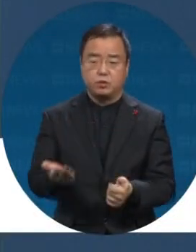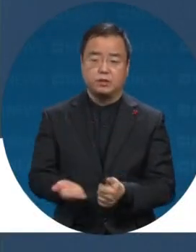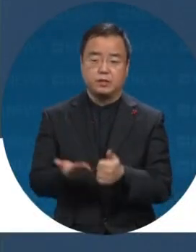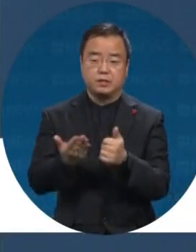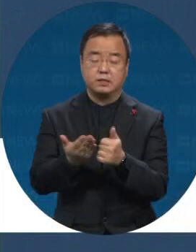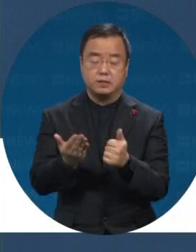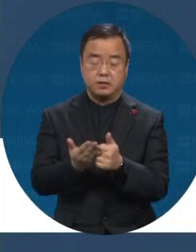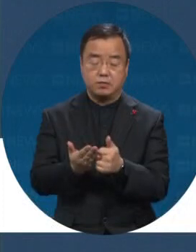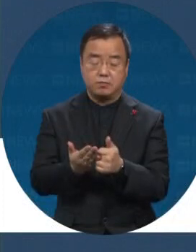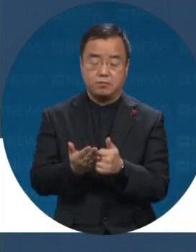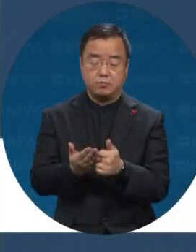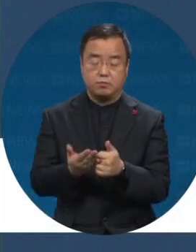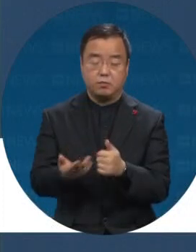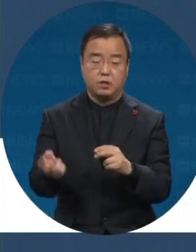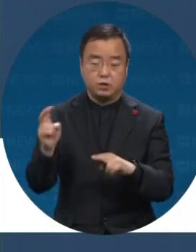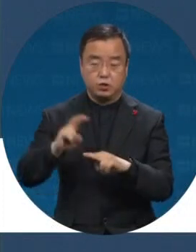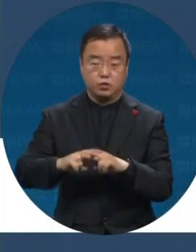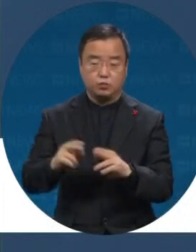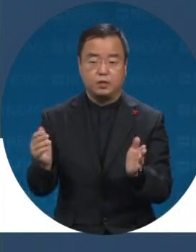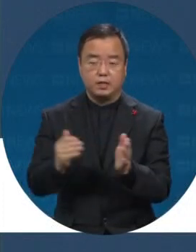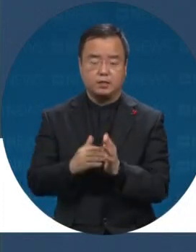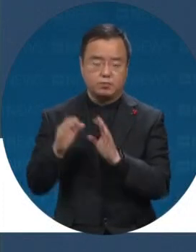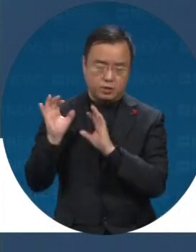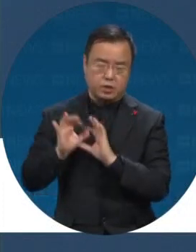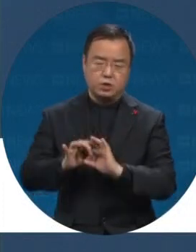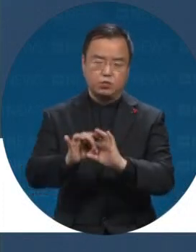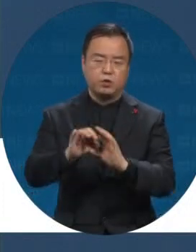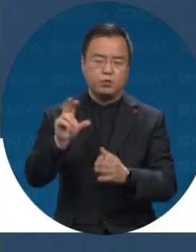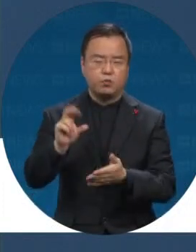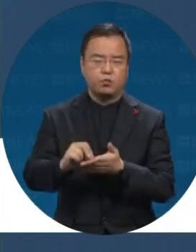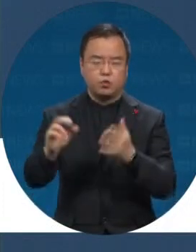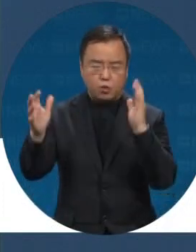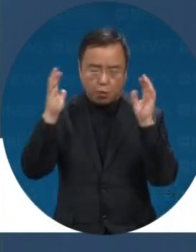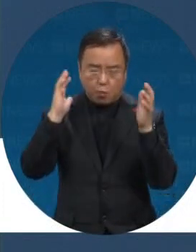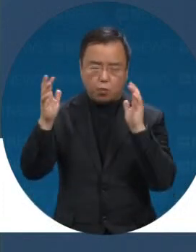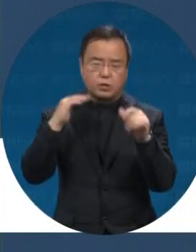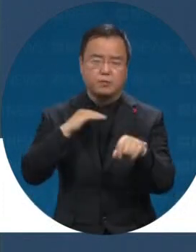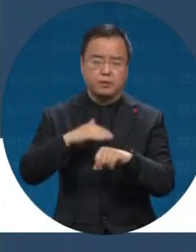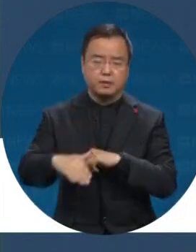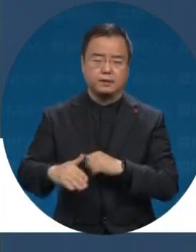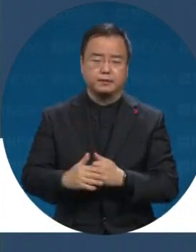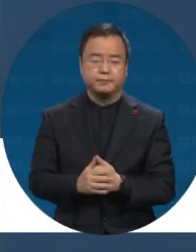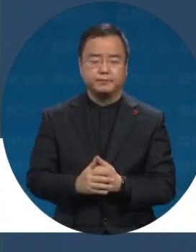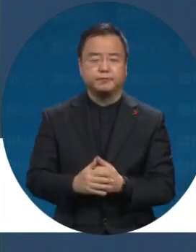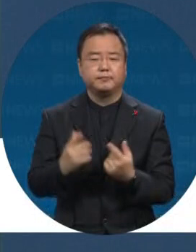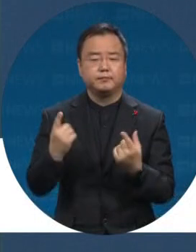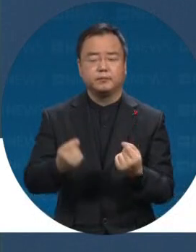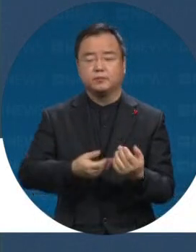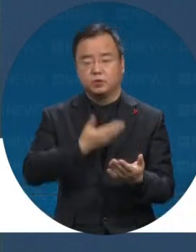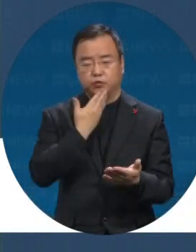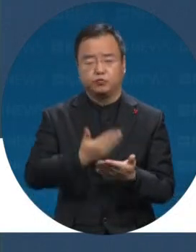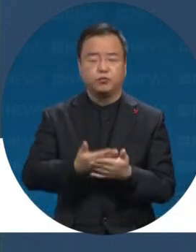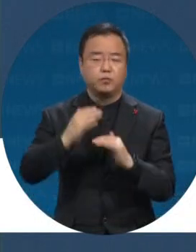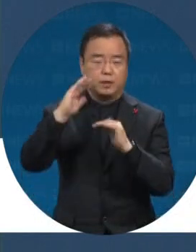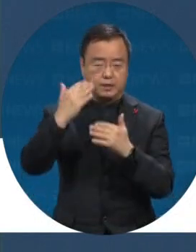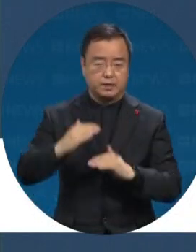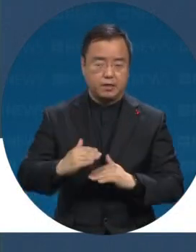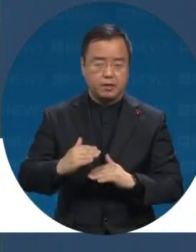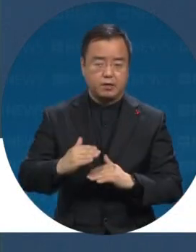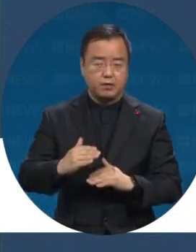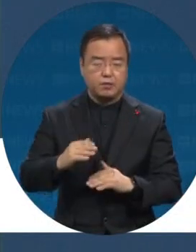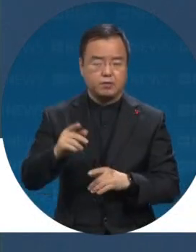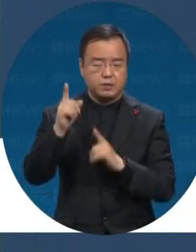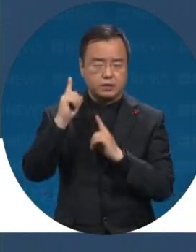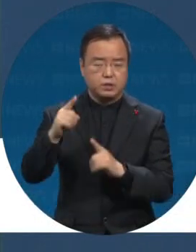수급 문제까지 이어지는 문제이고 아주 이제 복잡한 문제에요 이런 중요한 사안을 유조장관께서